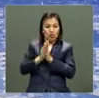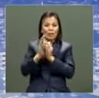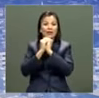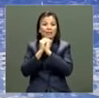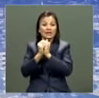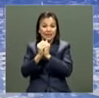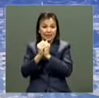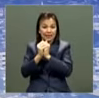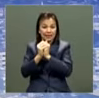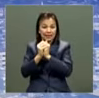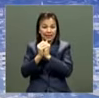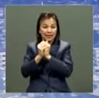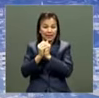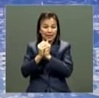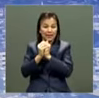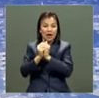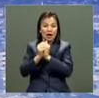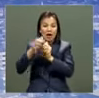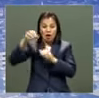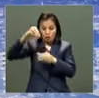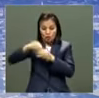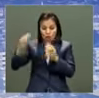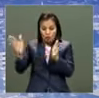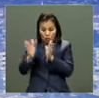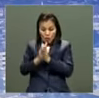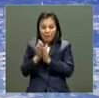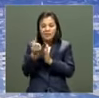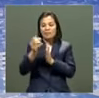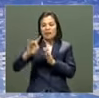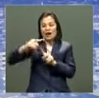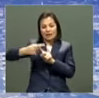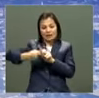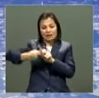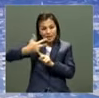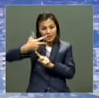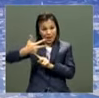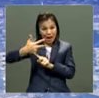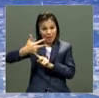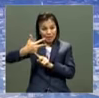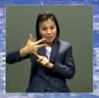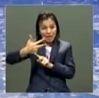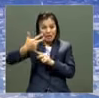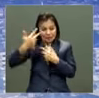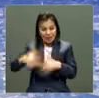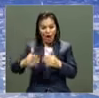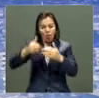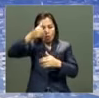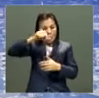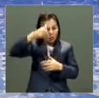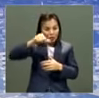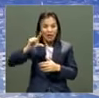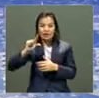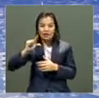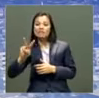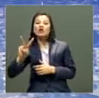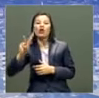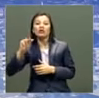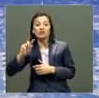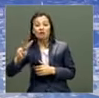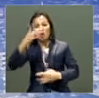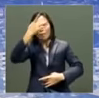บุรีในวันที่18มีนาคมต่อมาวันที่22มีนาคมก็มีอาการไ